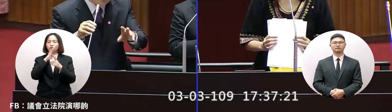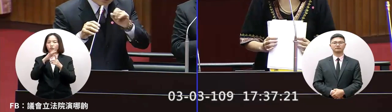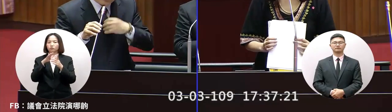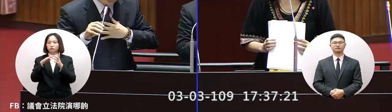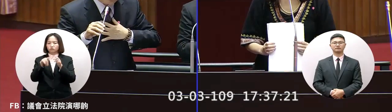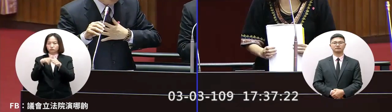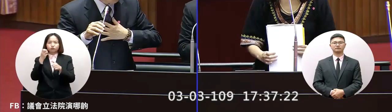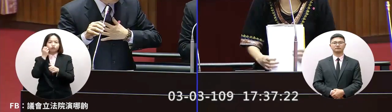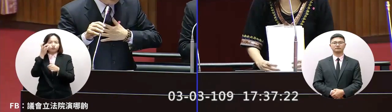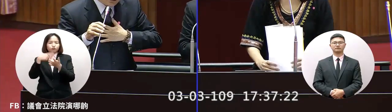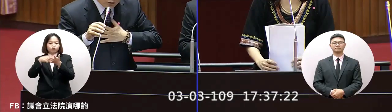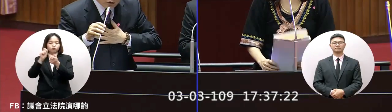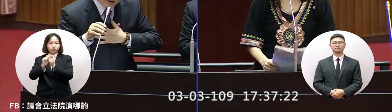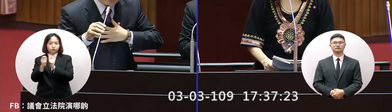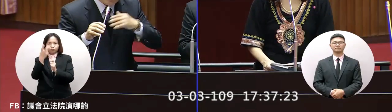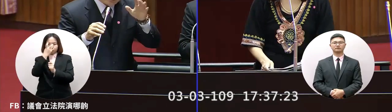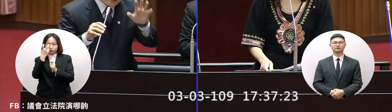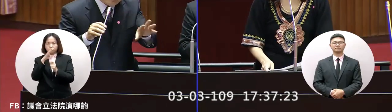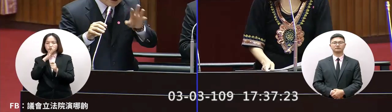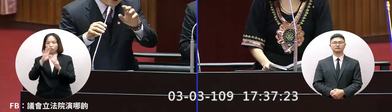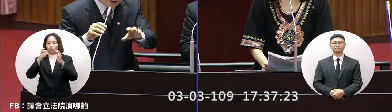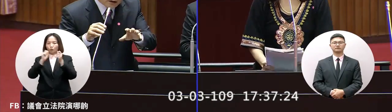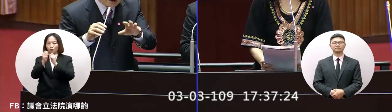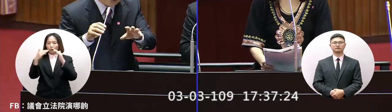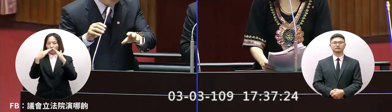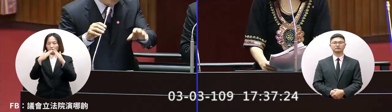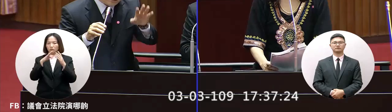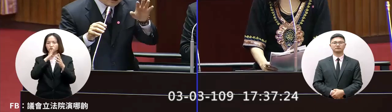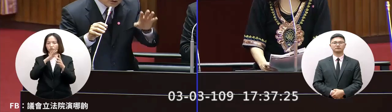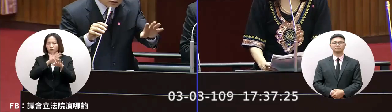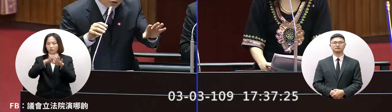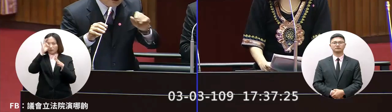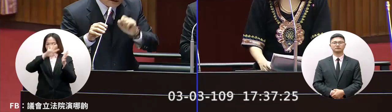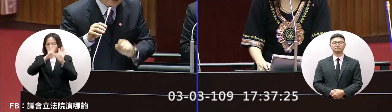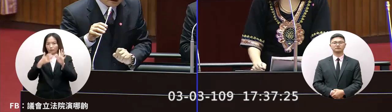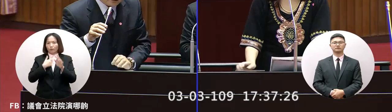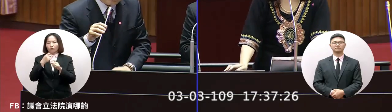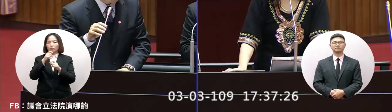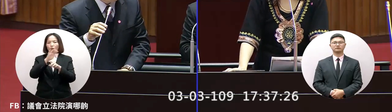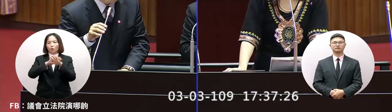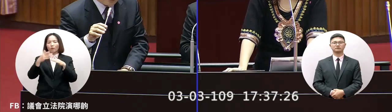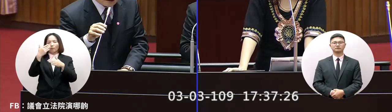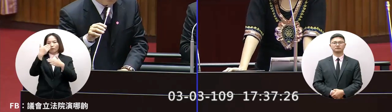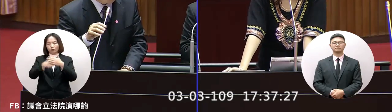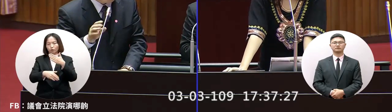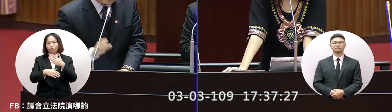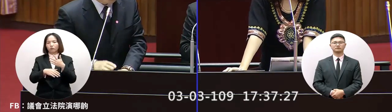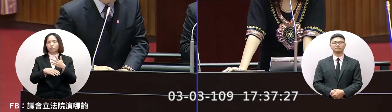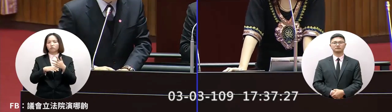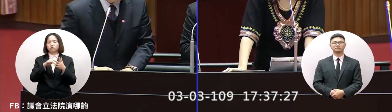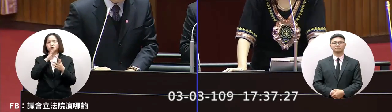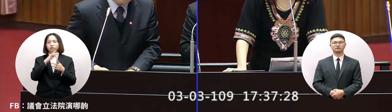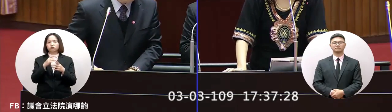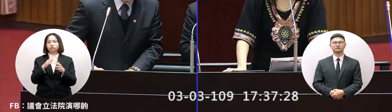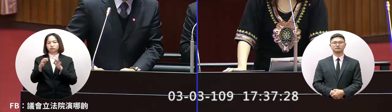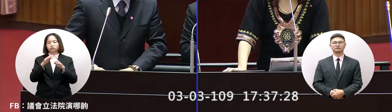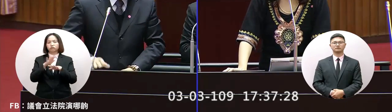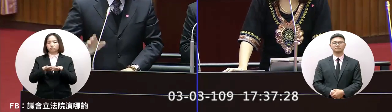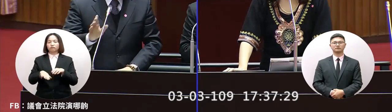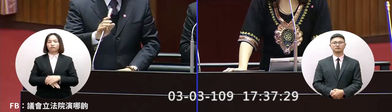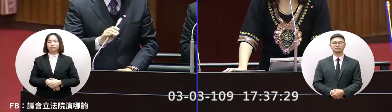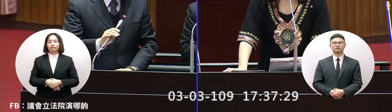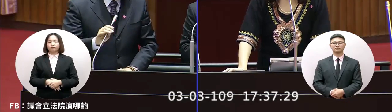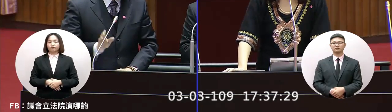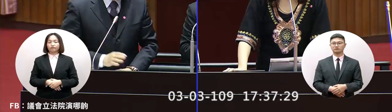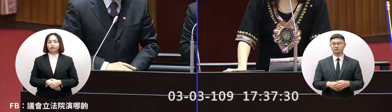查估的。到时候我们国税局会根据他的实际营业状况，从低核定他的这个营业额。 好啦，基本上是